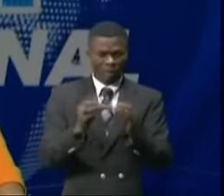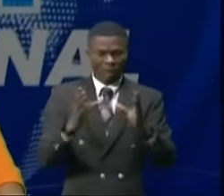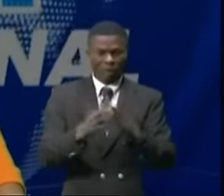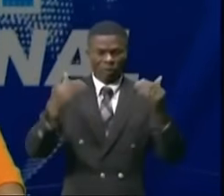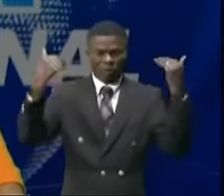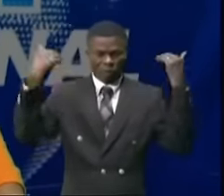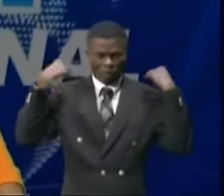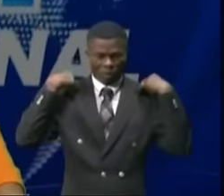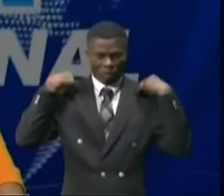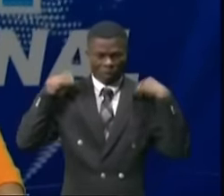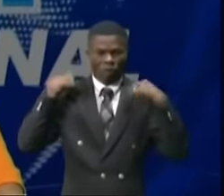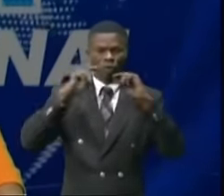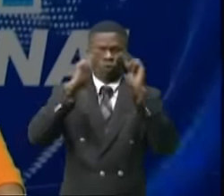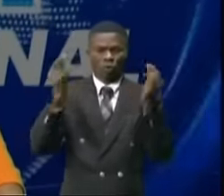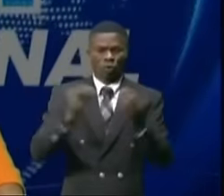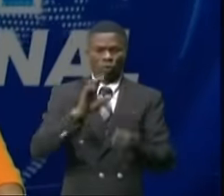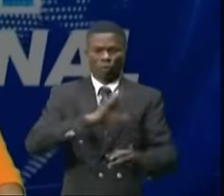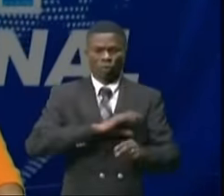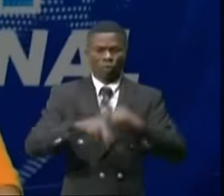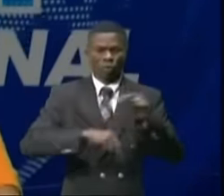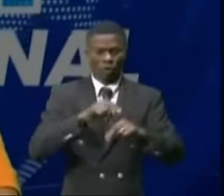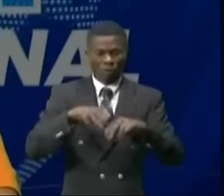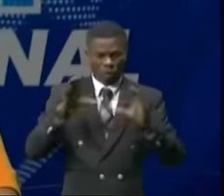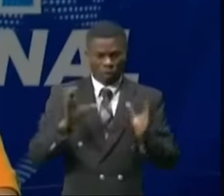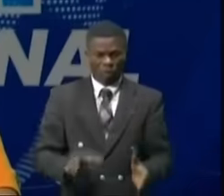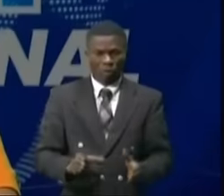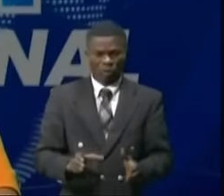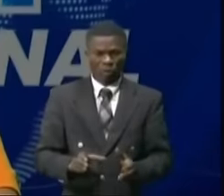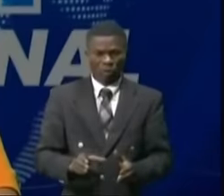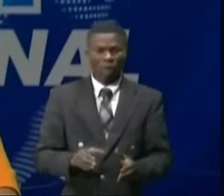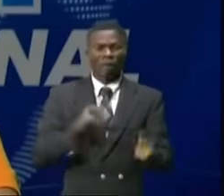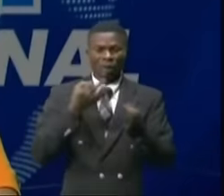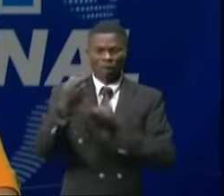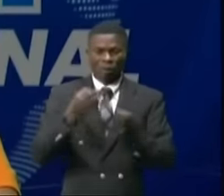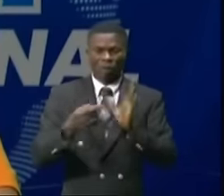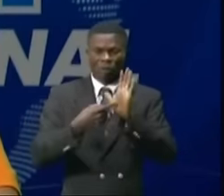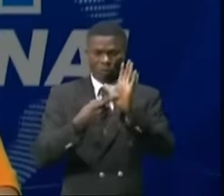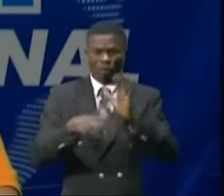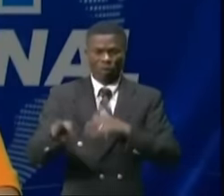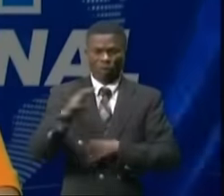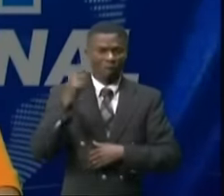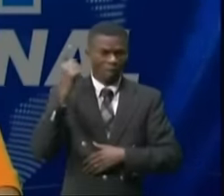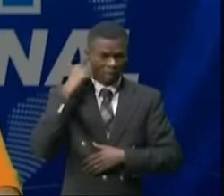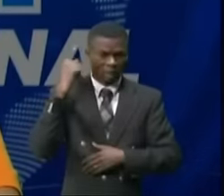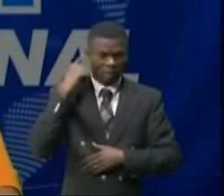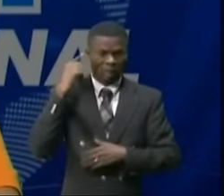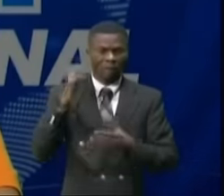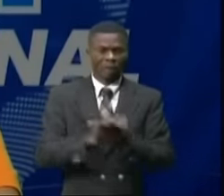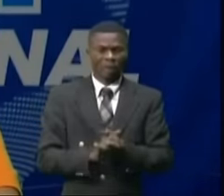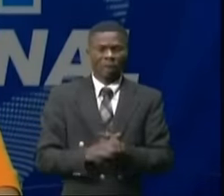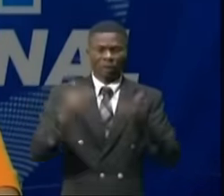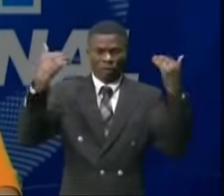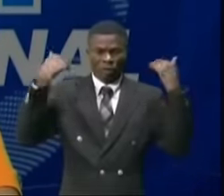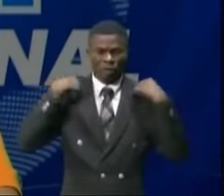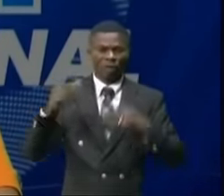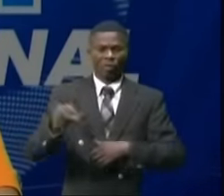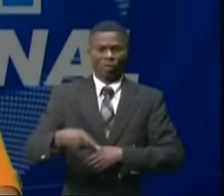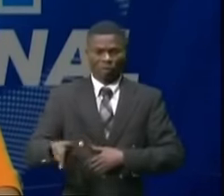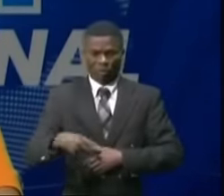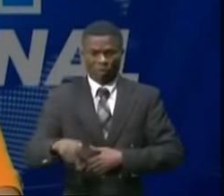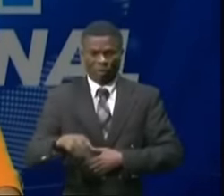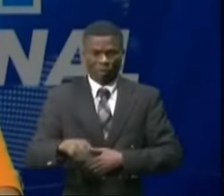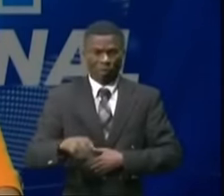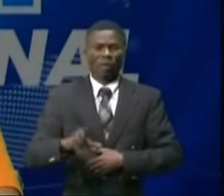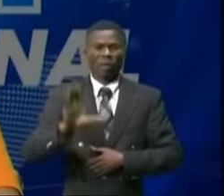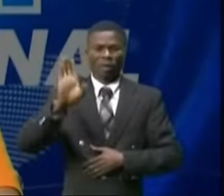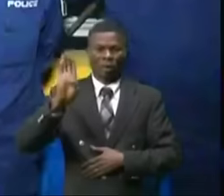le commandant des grandes unités de la police nationale congolaise. Pour plus de précisions, je vous propose d'écouter le commissaire provincial